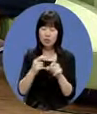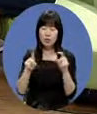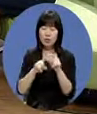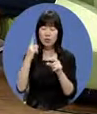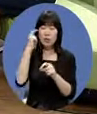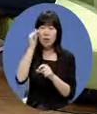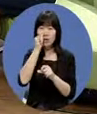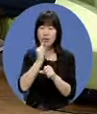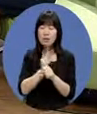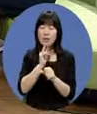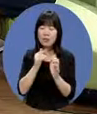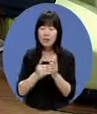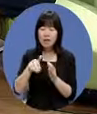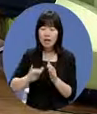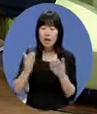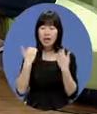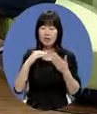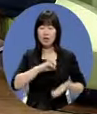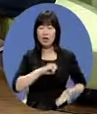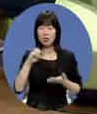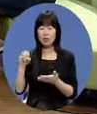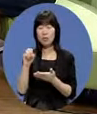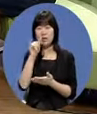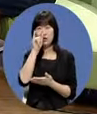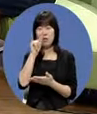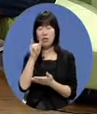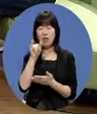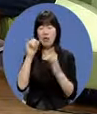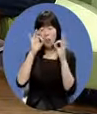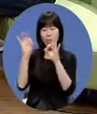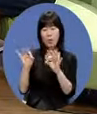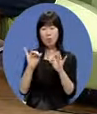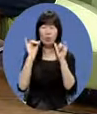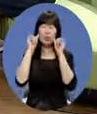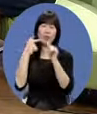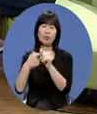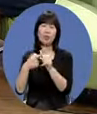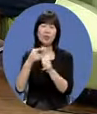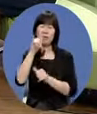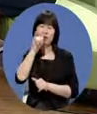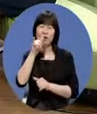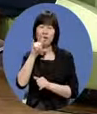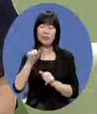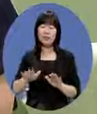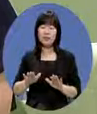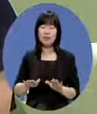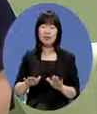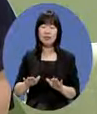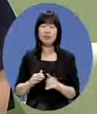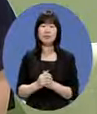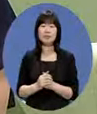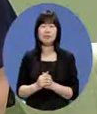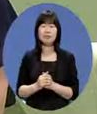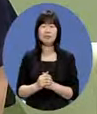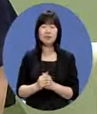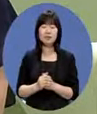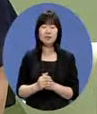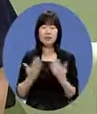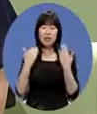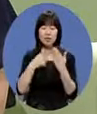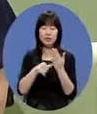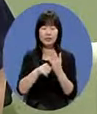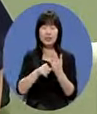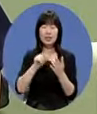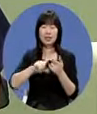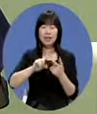단어도 외우고 해야 되는데 그걸 학교로 가지고 가면 아이들이 그걸 놀린다는 거예요. 그래서 이 아이들이 어떤 그 학용품에